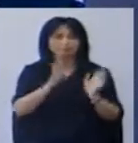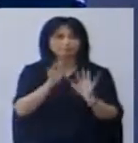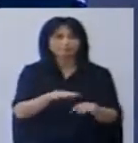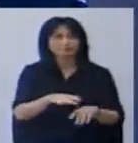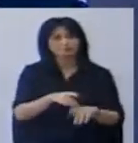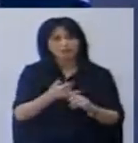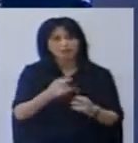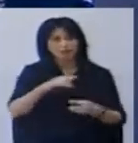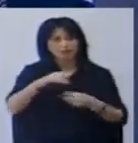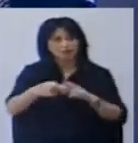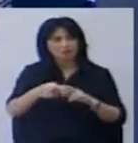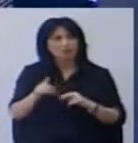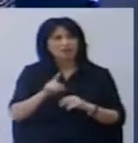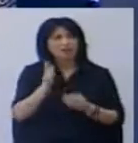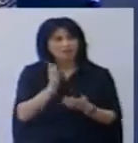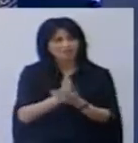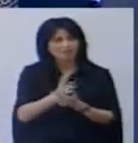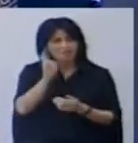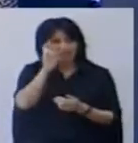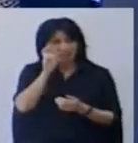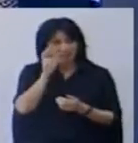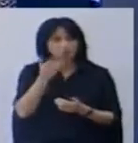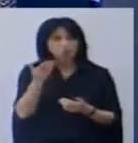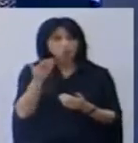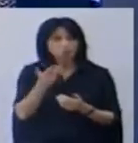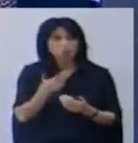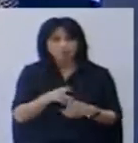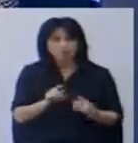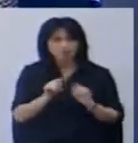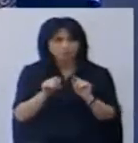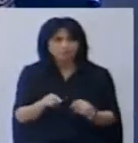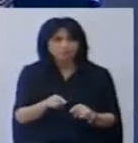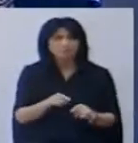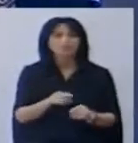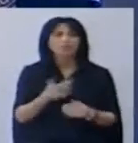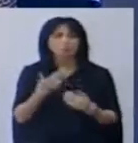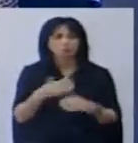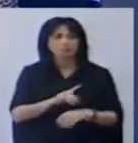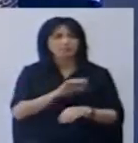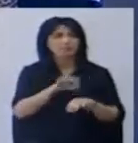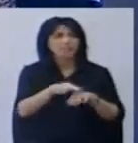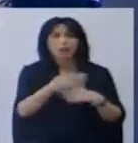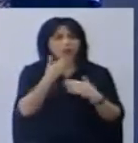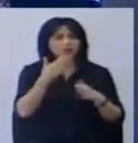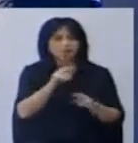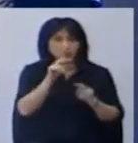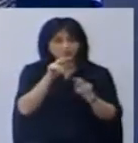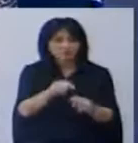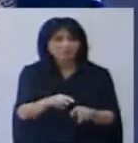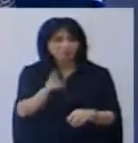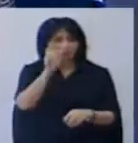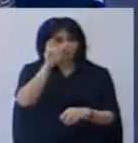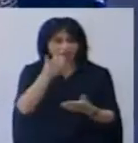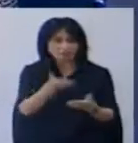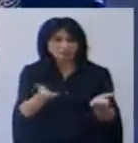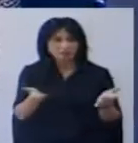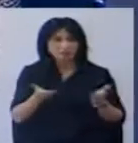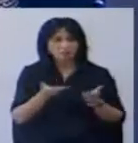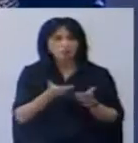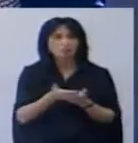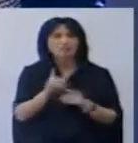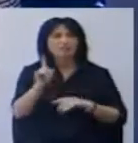იქნებ დესტრუქცია. თუ ვართ სახელმწიფო, თუ შევდექით უკვე და თუ დავამარცხეთ ძალადობა, მივხედოთ ახლა ჩვენ სახელმწიფოებრივ